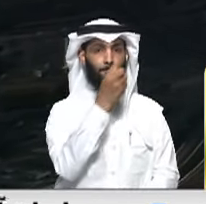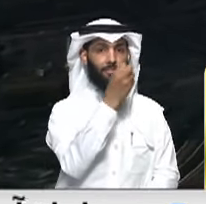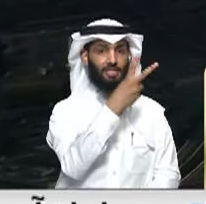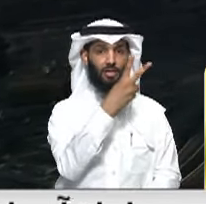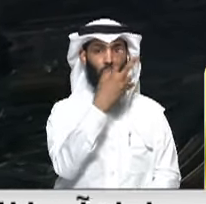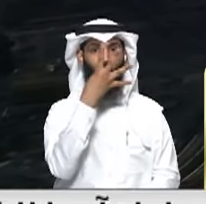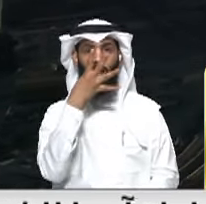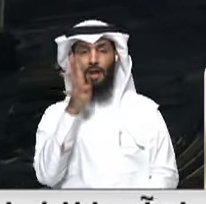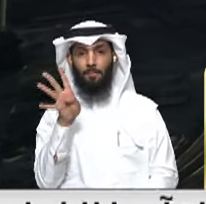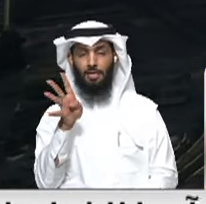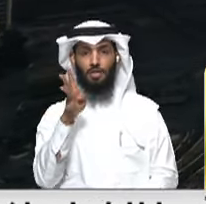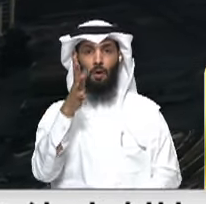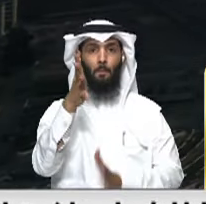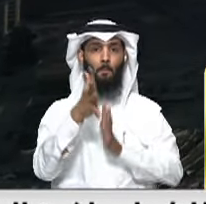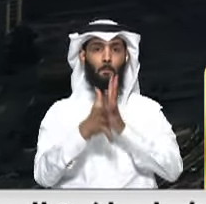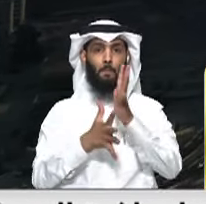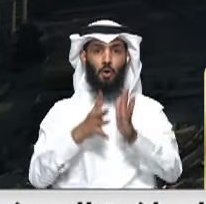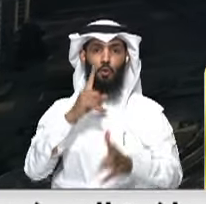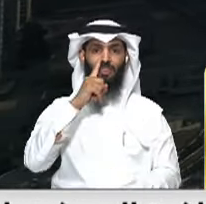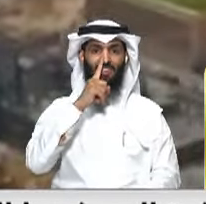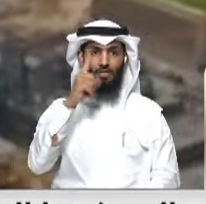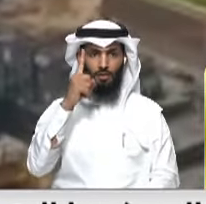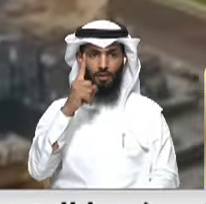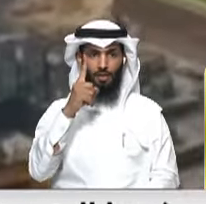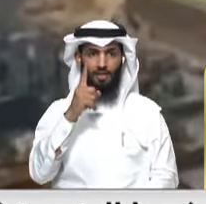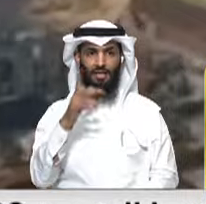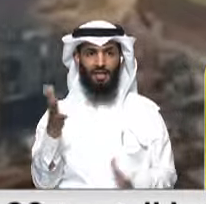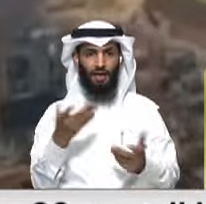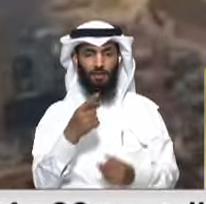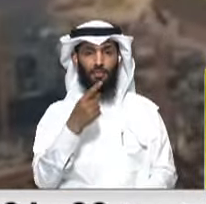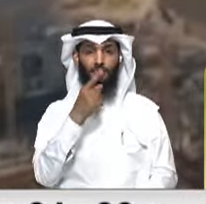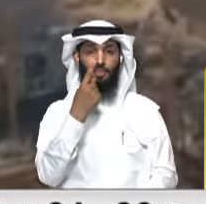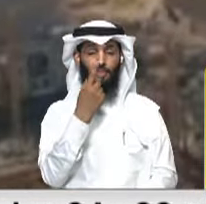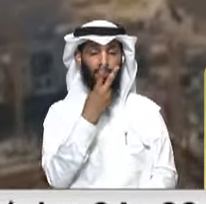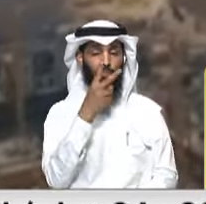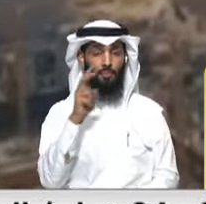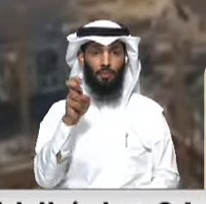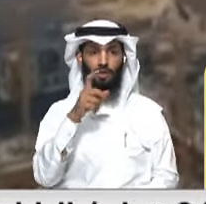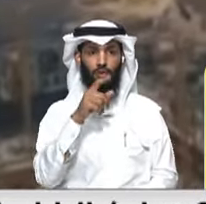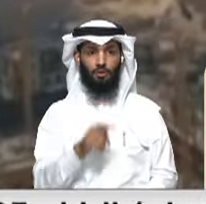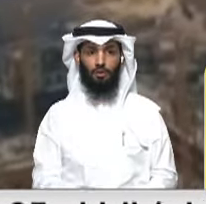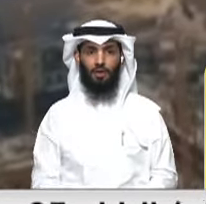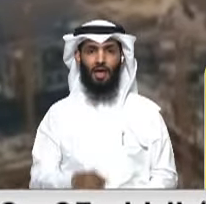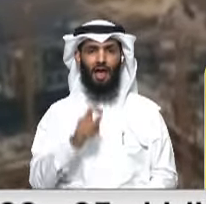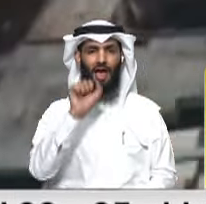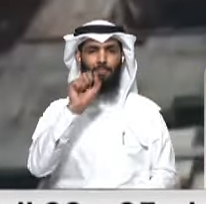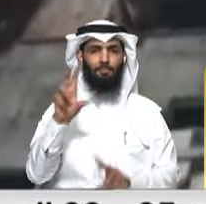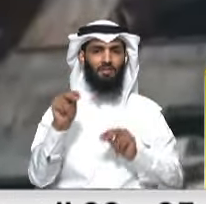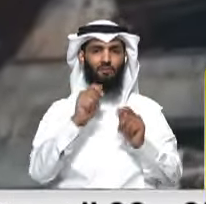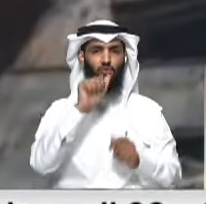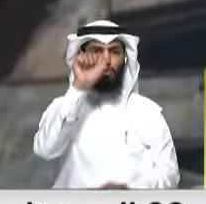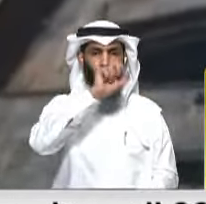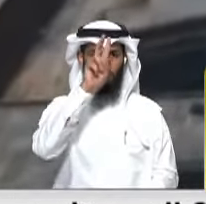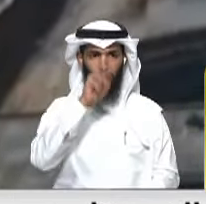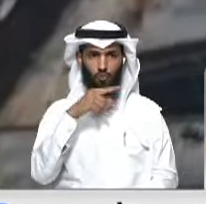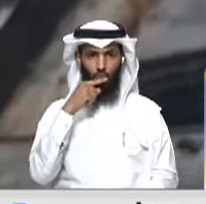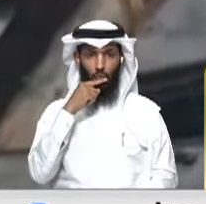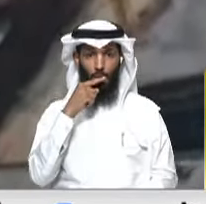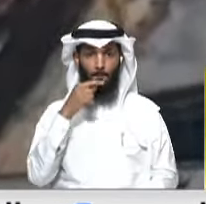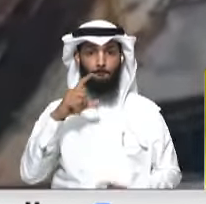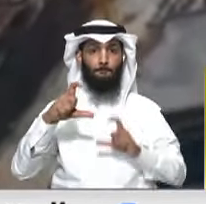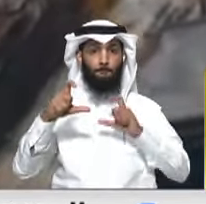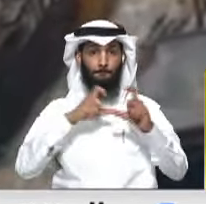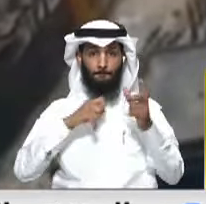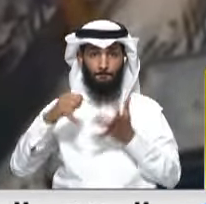مليون دينار كويتي نحو 790 مليون دينار مليون دولار امريكي وقال البنك المركزي